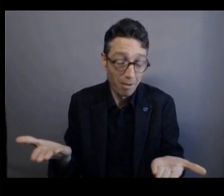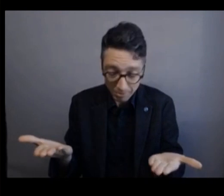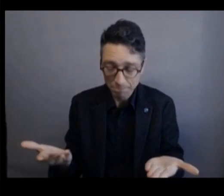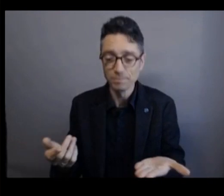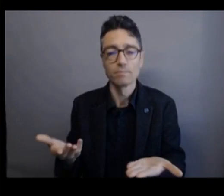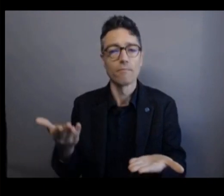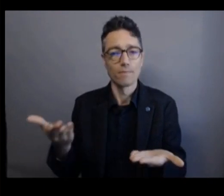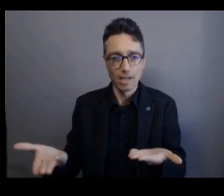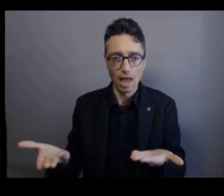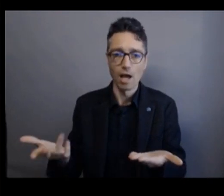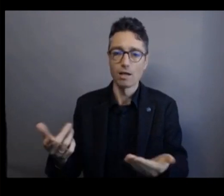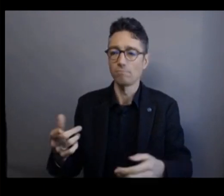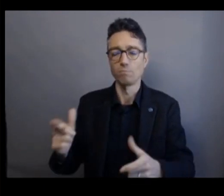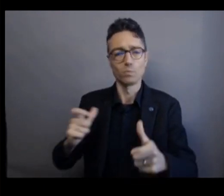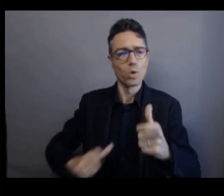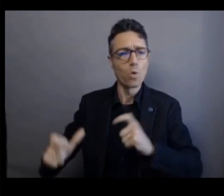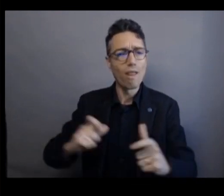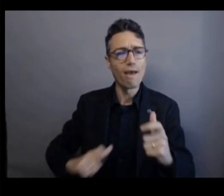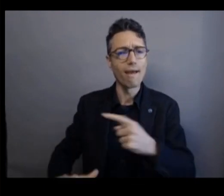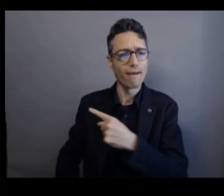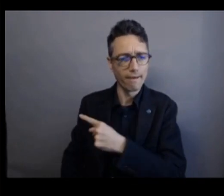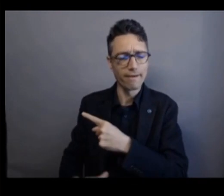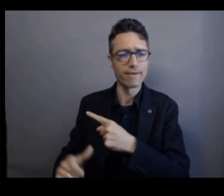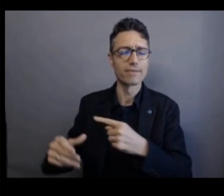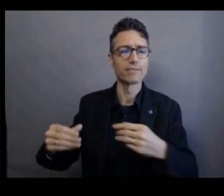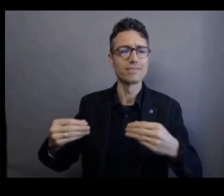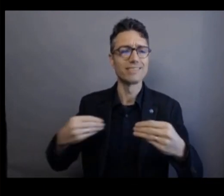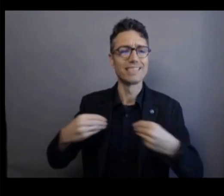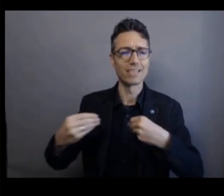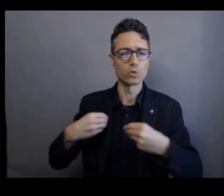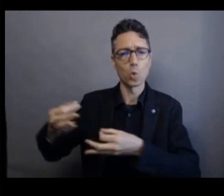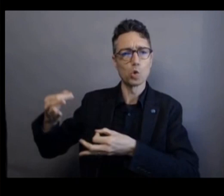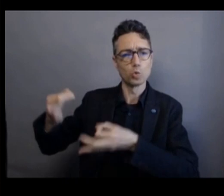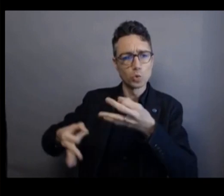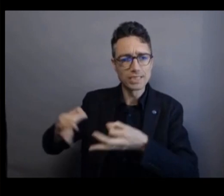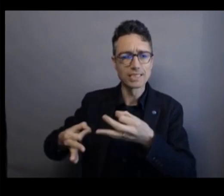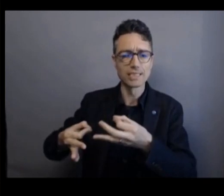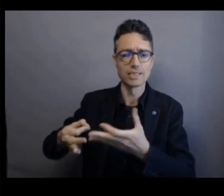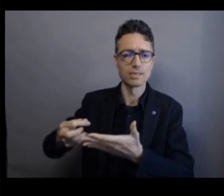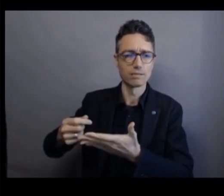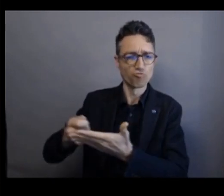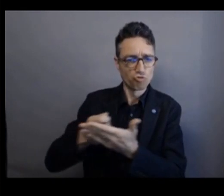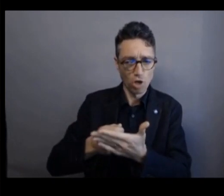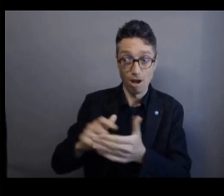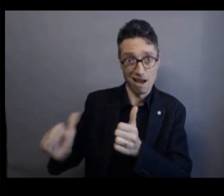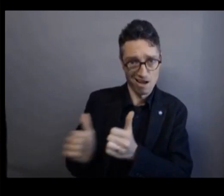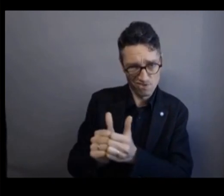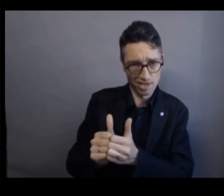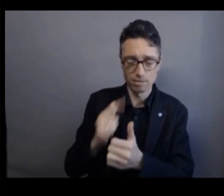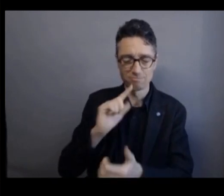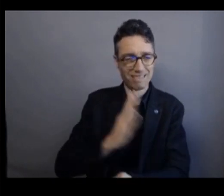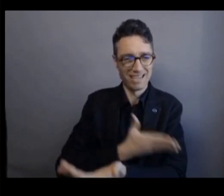est accompagné par nos collègues des directions, notamment juridiques et achats. Je pense qu'on a tous un gros enjeu à